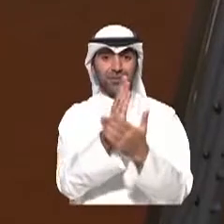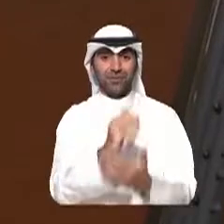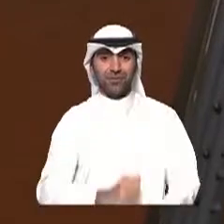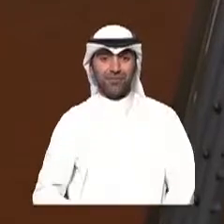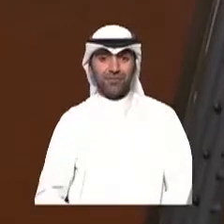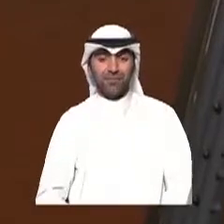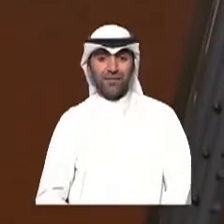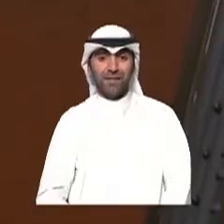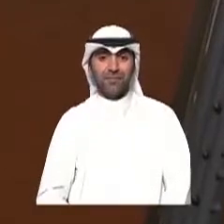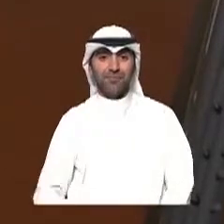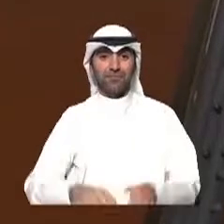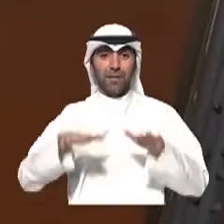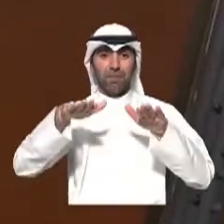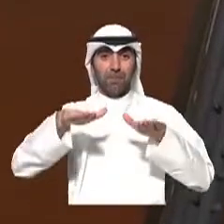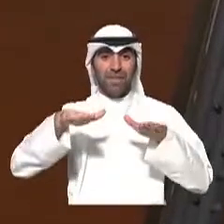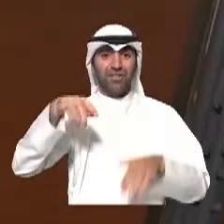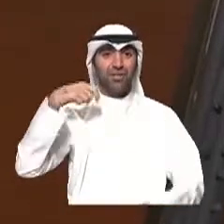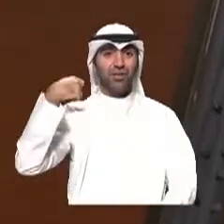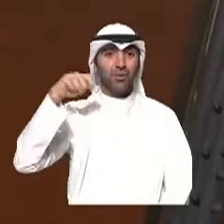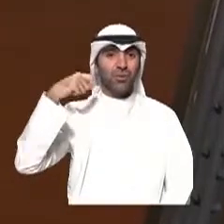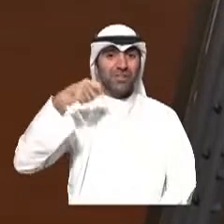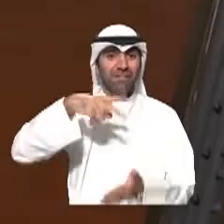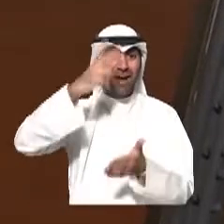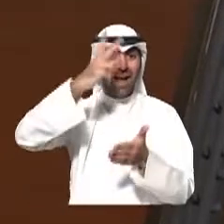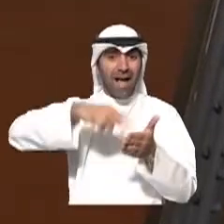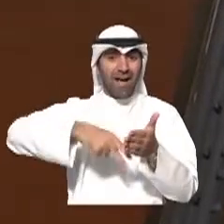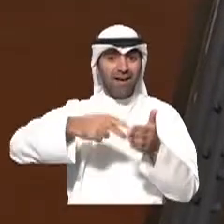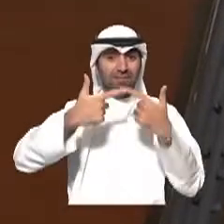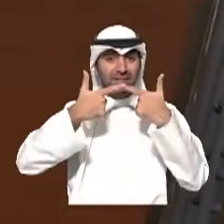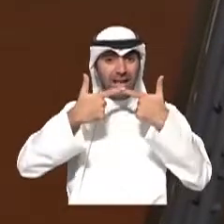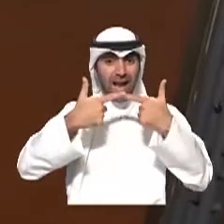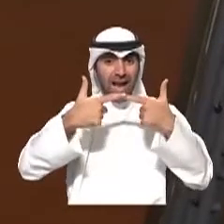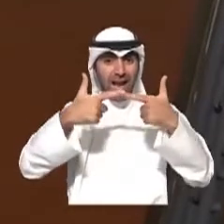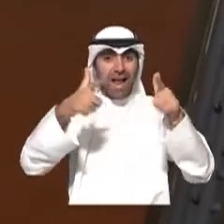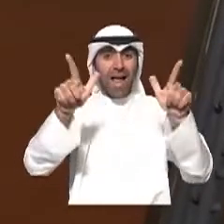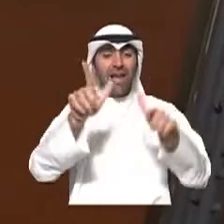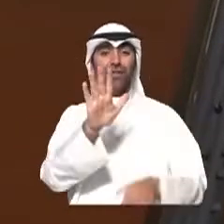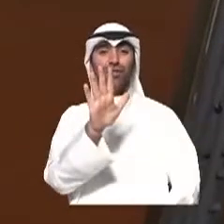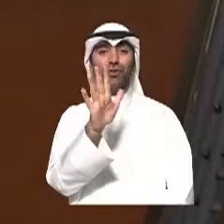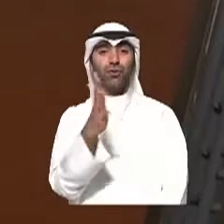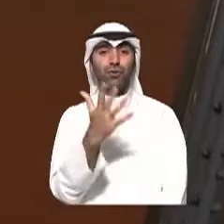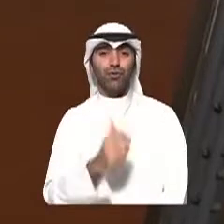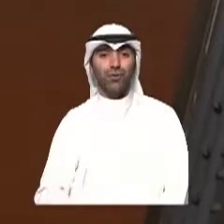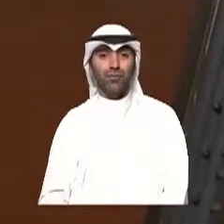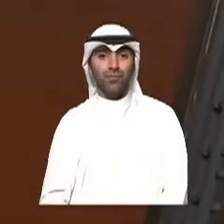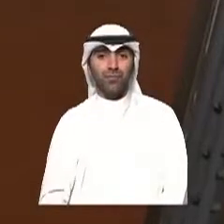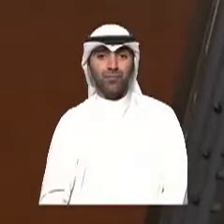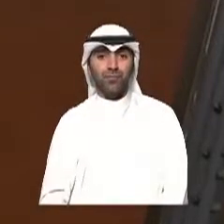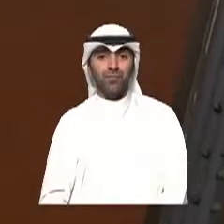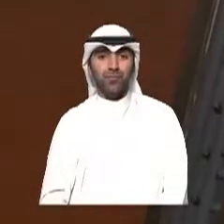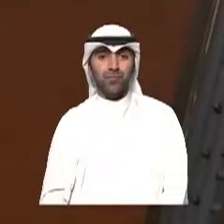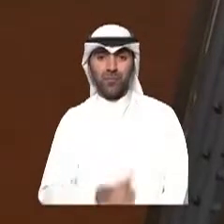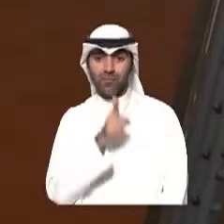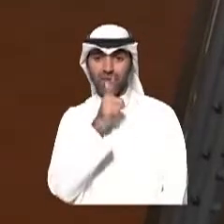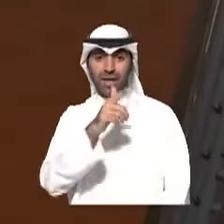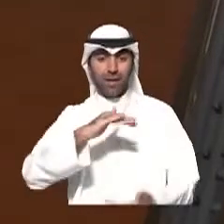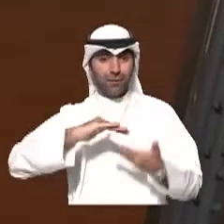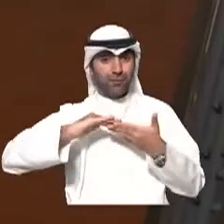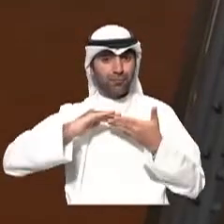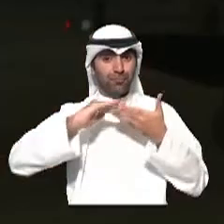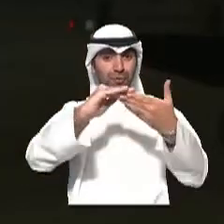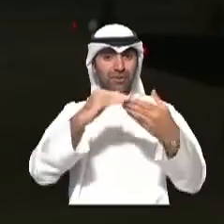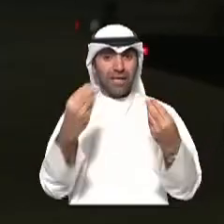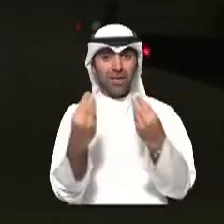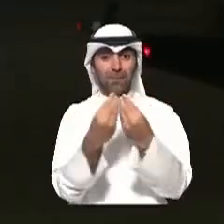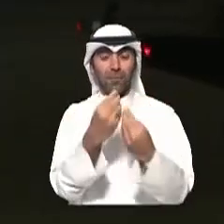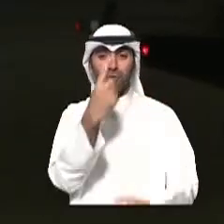مجلس الوزراء وزير الدفاع الشيخ حمد جابر علي، تقوم القوة الجوية الكويتية اليوم بالتعاون مع جمعية